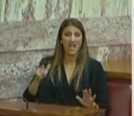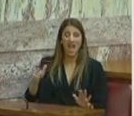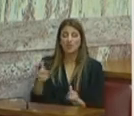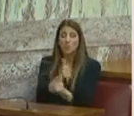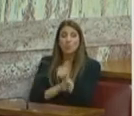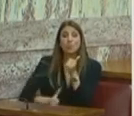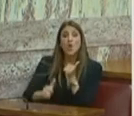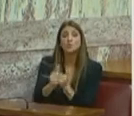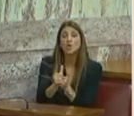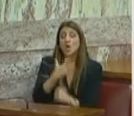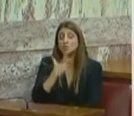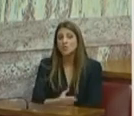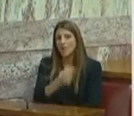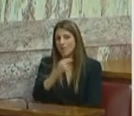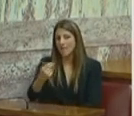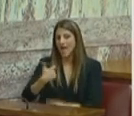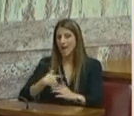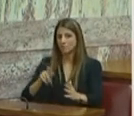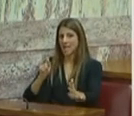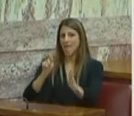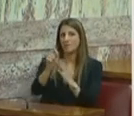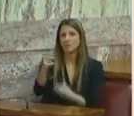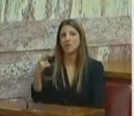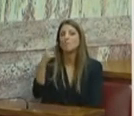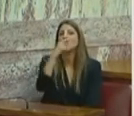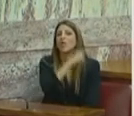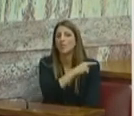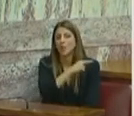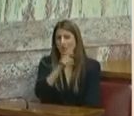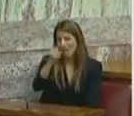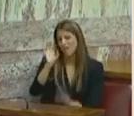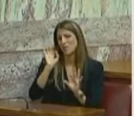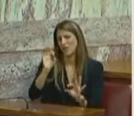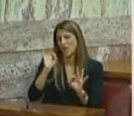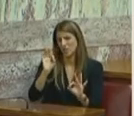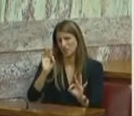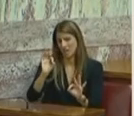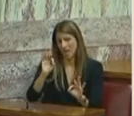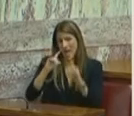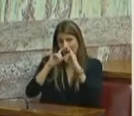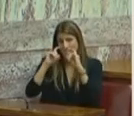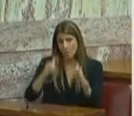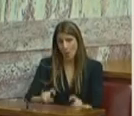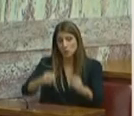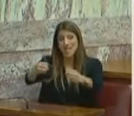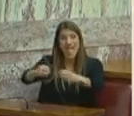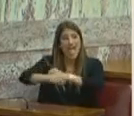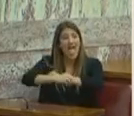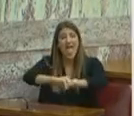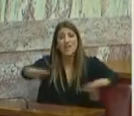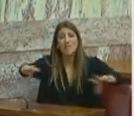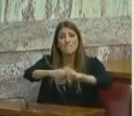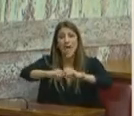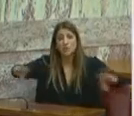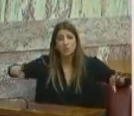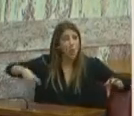Απευθύνω μια επιστολή προς τον Πρωθυπουργό, ο οποίος για μία ακόμη φορά θα παραλείψει το συνταγματικό του καθήκον να ενημερώσει την τρίτη πολιτική δύναμη της